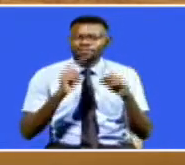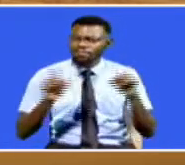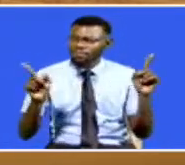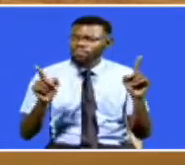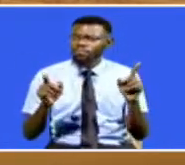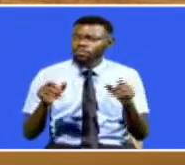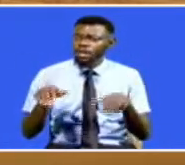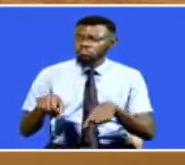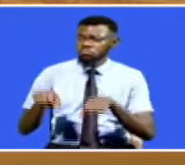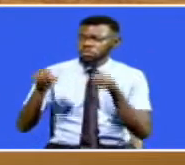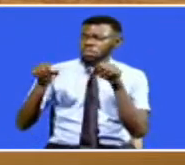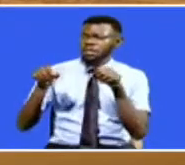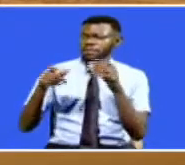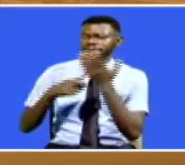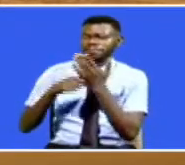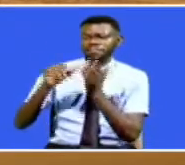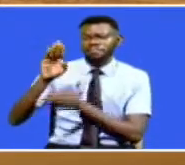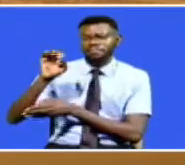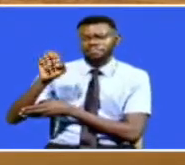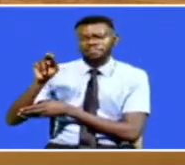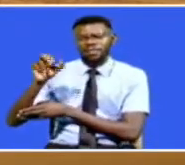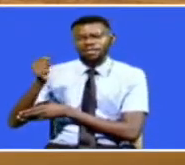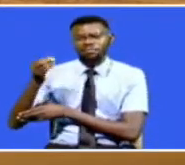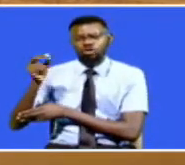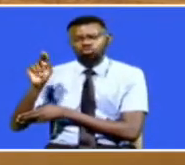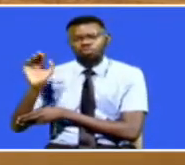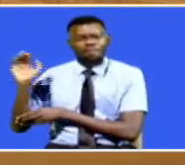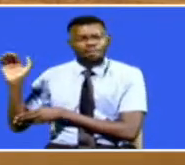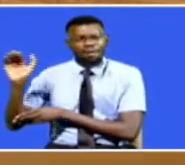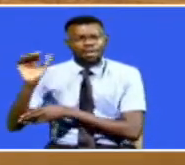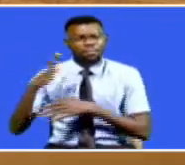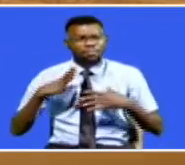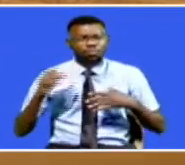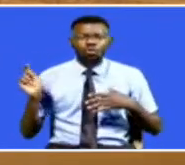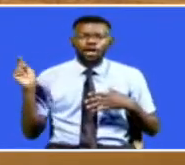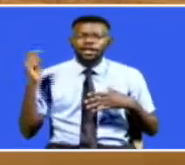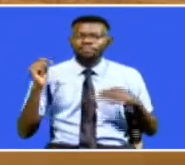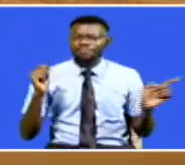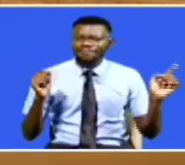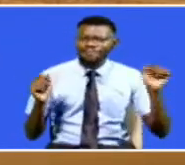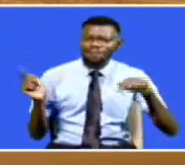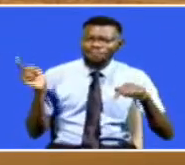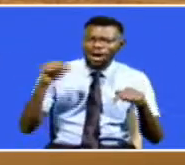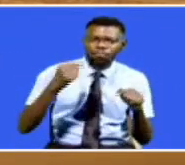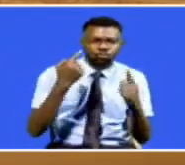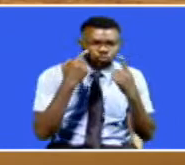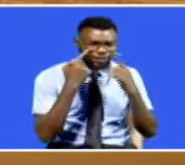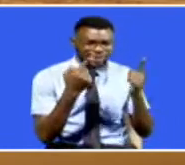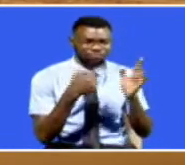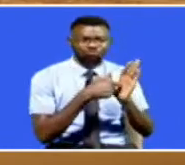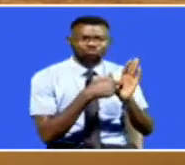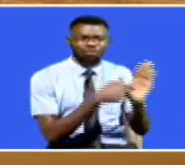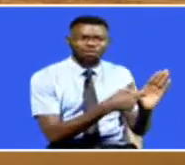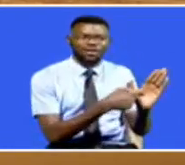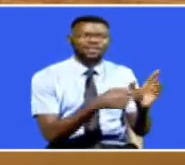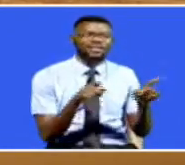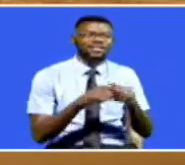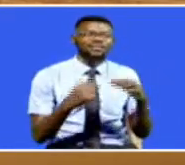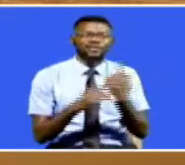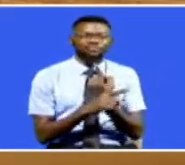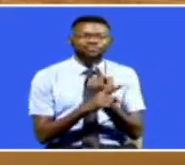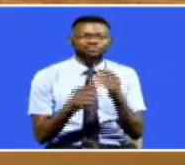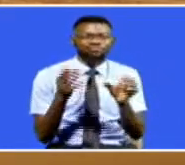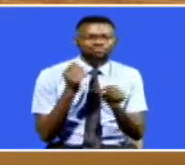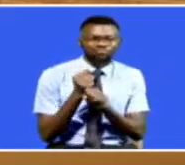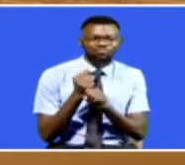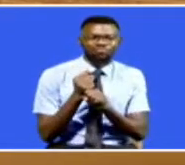wa Kenya kujitokeza kimasomaso ili kufaidika na onyesho hilo. Vile vile wadau wameomba kuunga mkono ama kuiunga